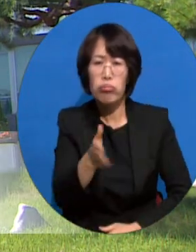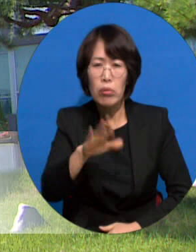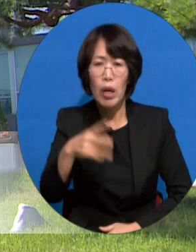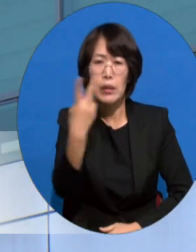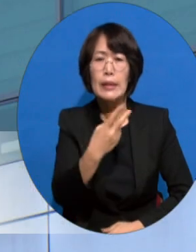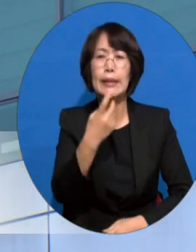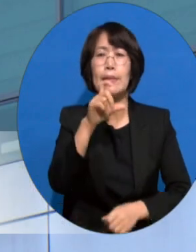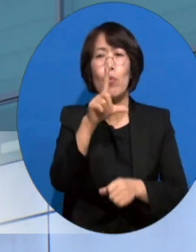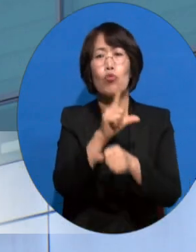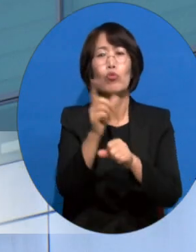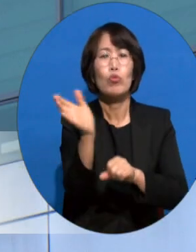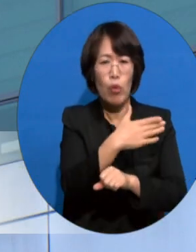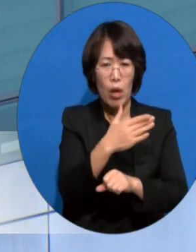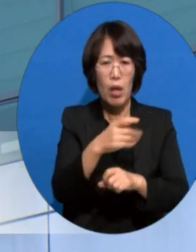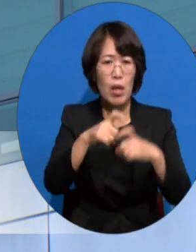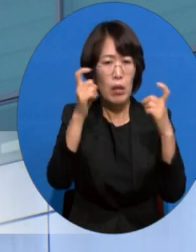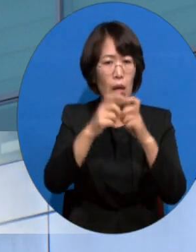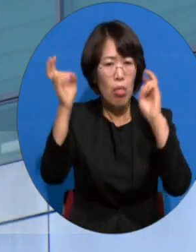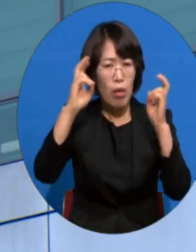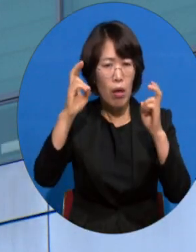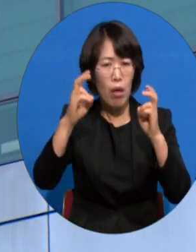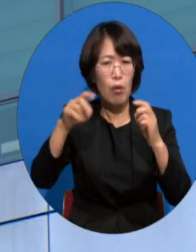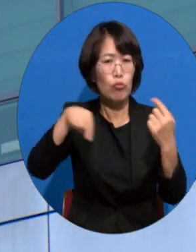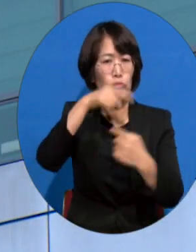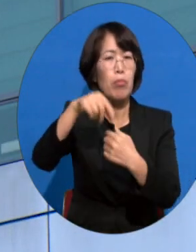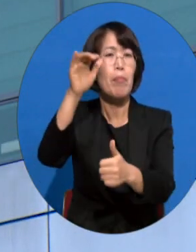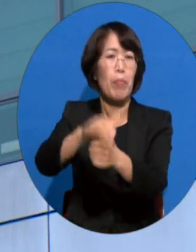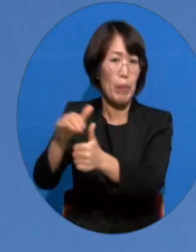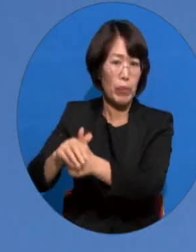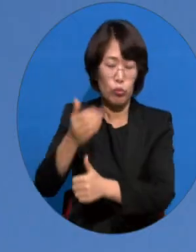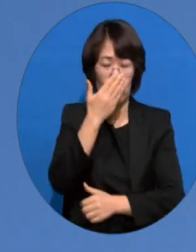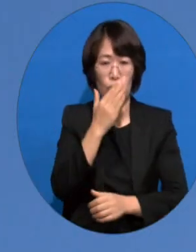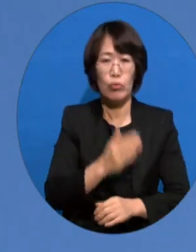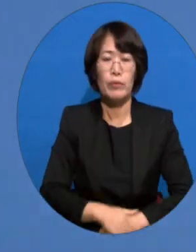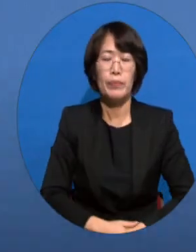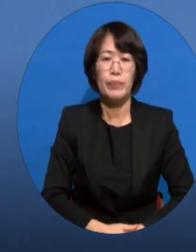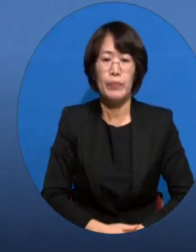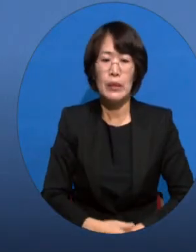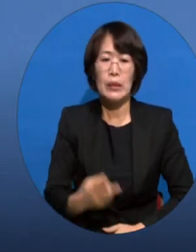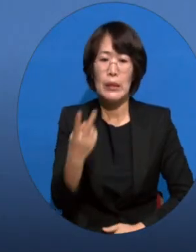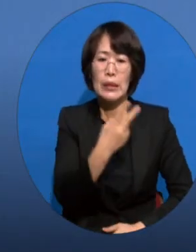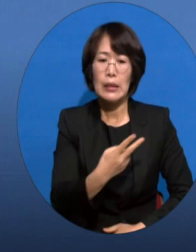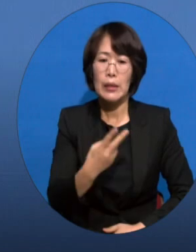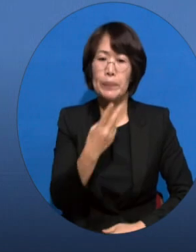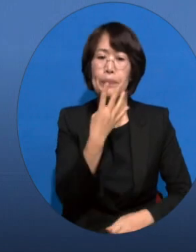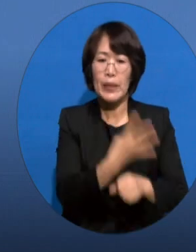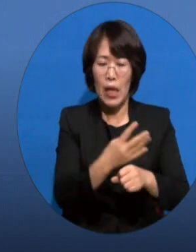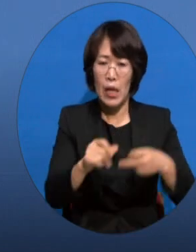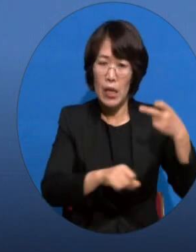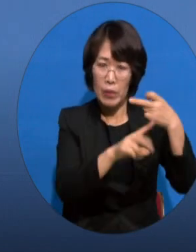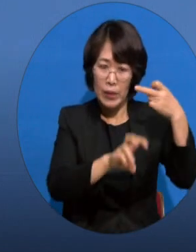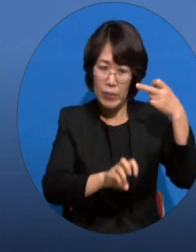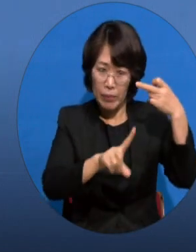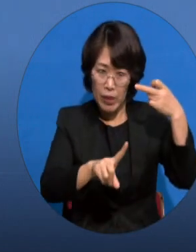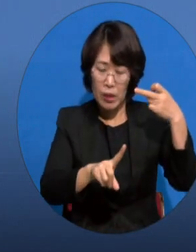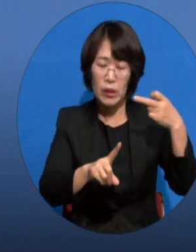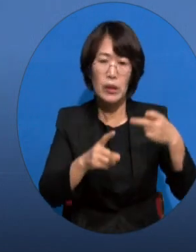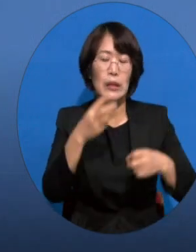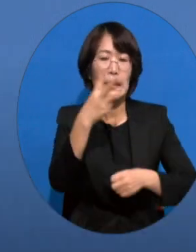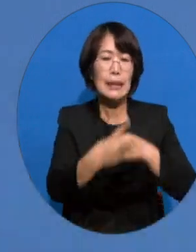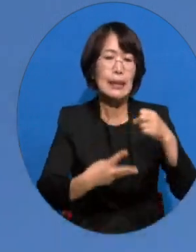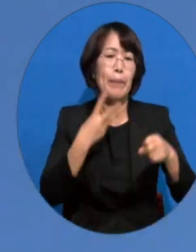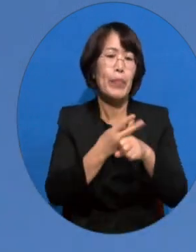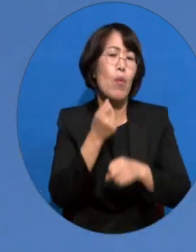2015년 이후 줄곧 민간업체에 화장장 운영을 맡기고 있습니다. 24년 12월 31일까지 37년을